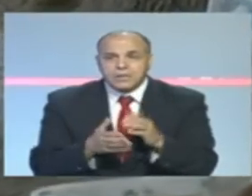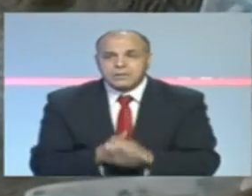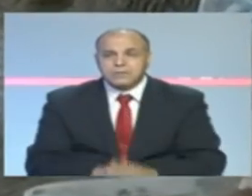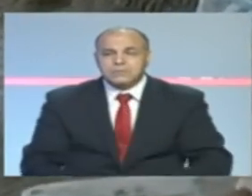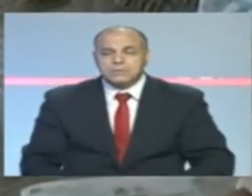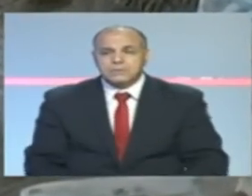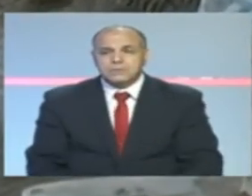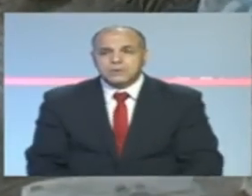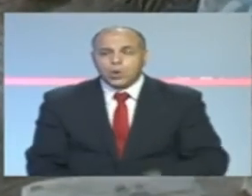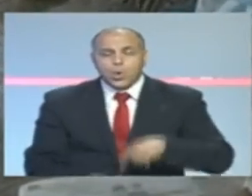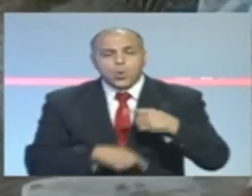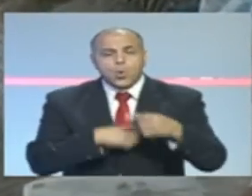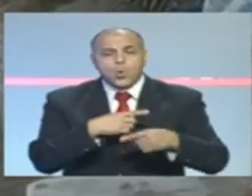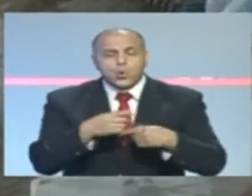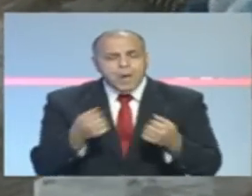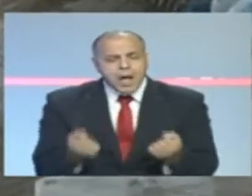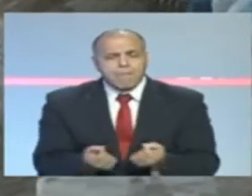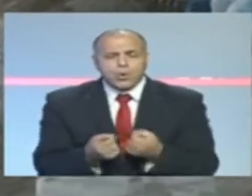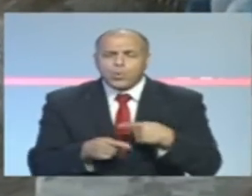يوميه